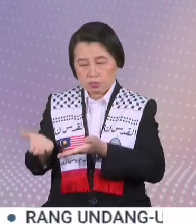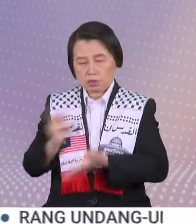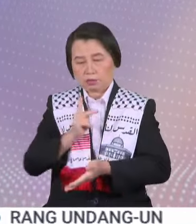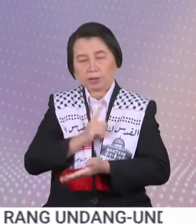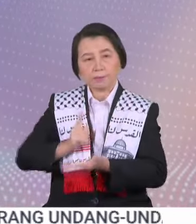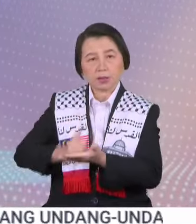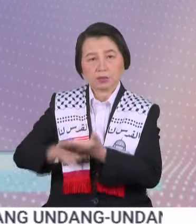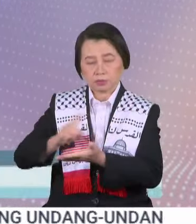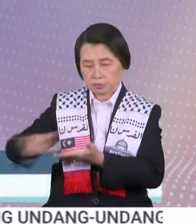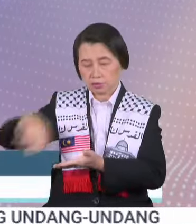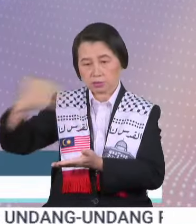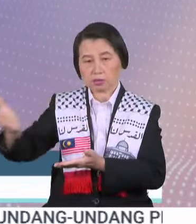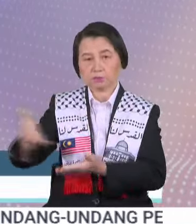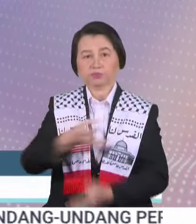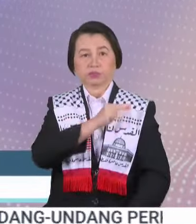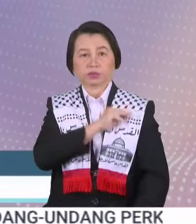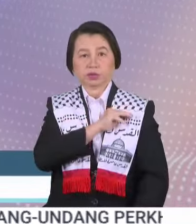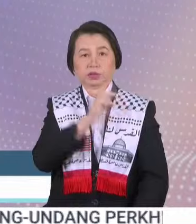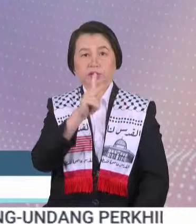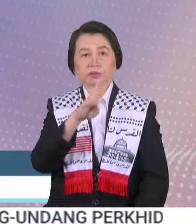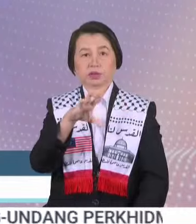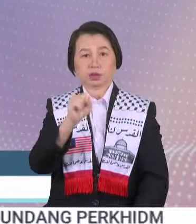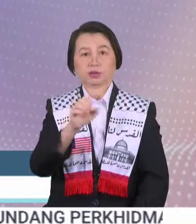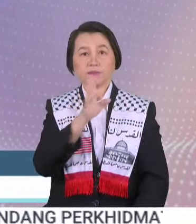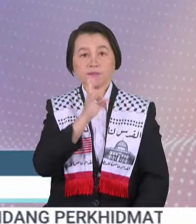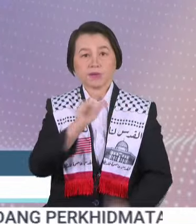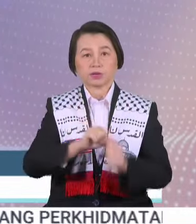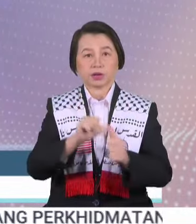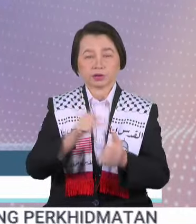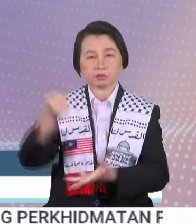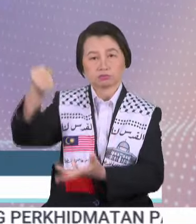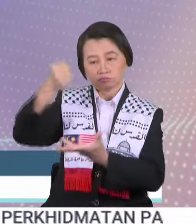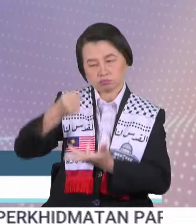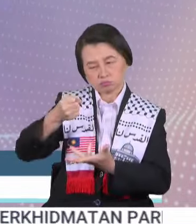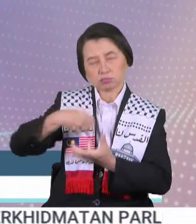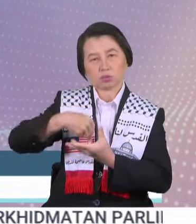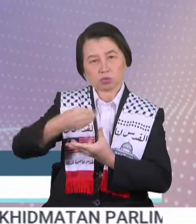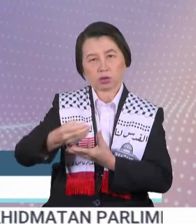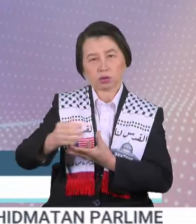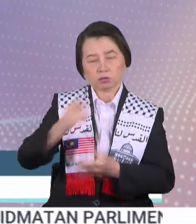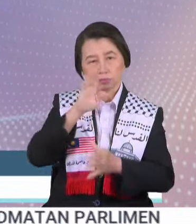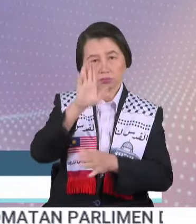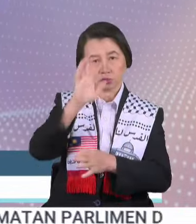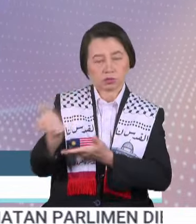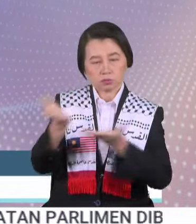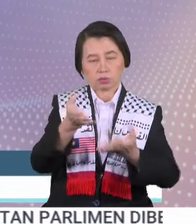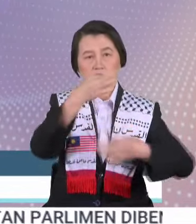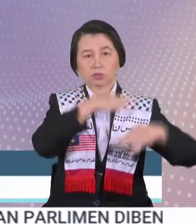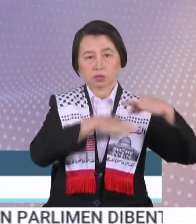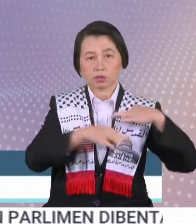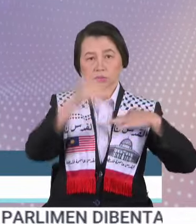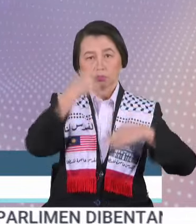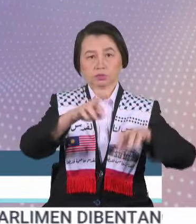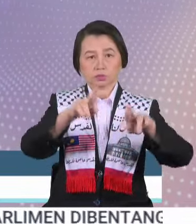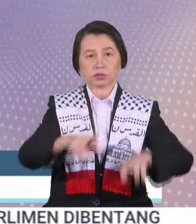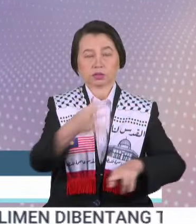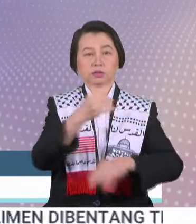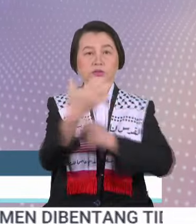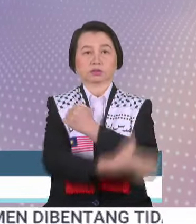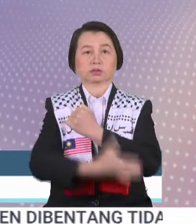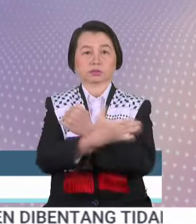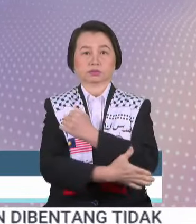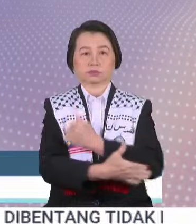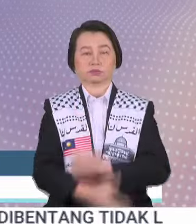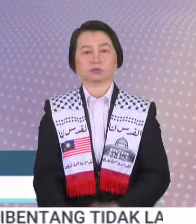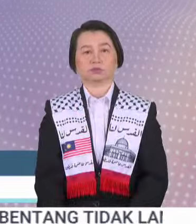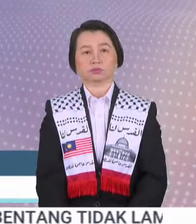minggu depan. Menteri Belia dan Sukan Hannah Yeo berkata setiap peruntukan yang dikeluarkan dijamin membawa pulangan kepada rakyat dan negara.